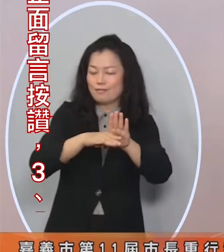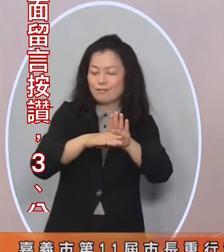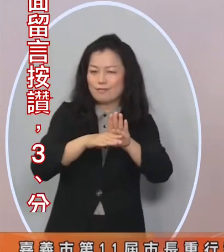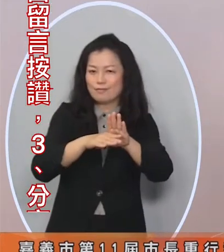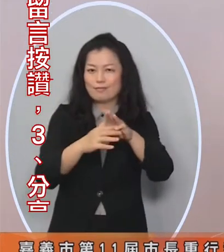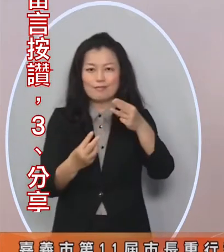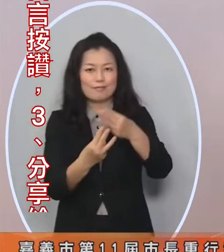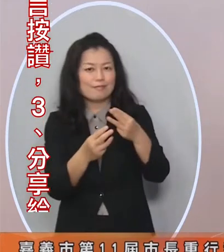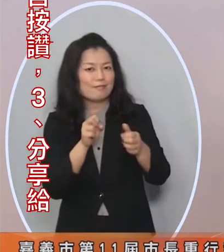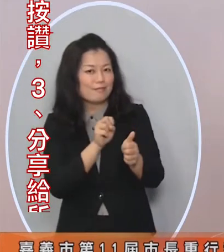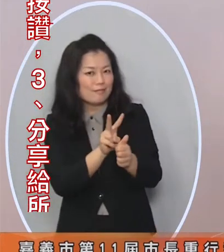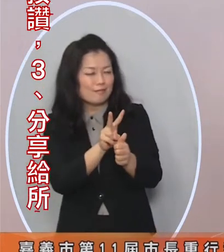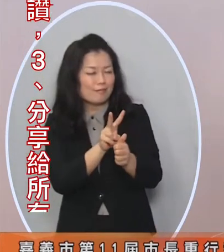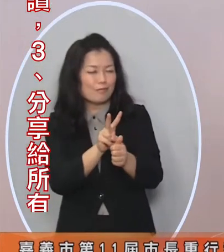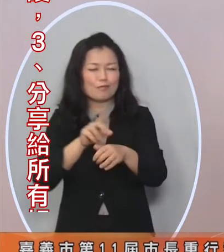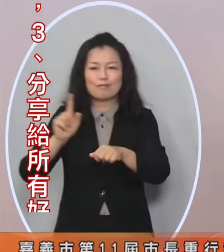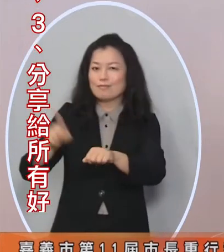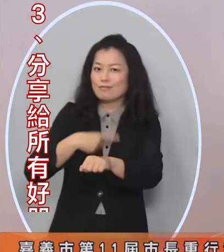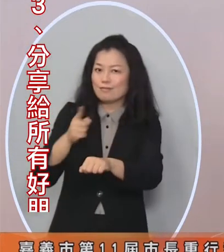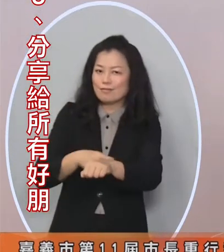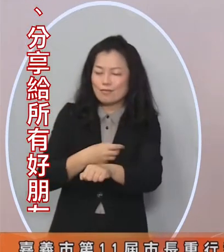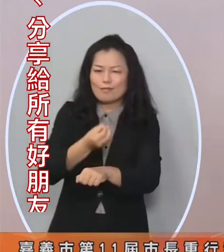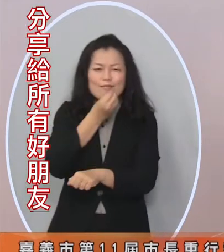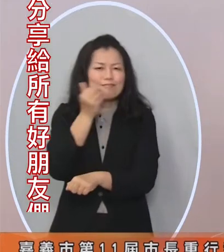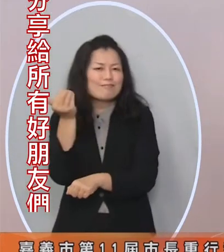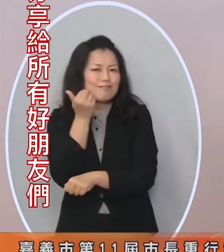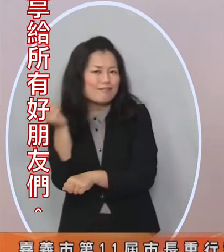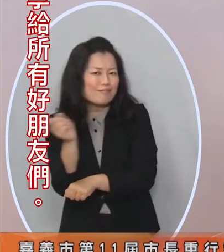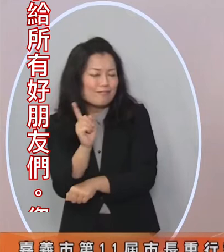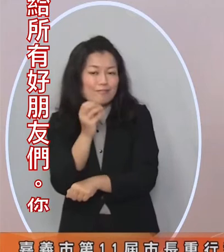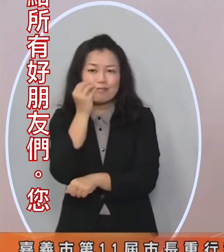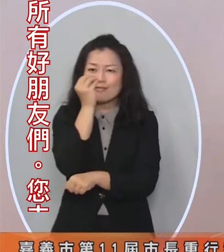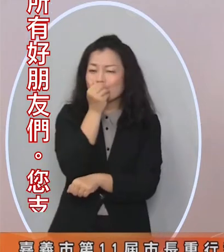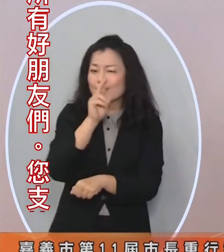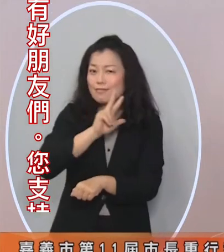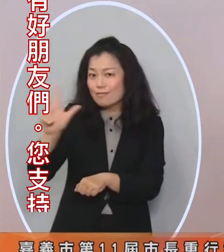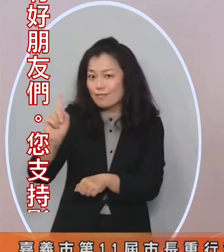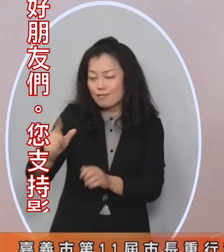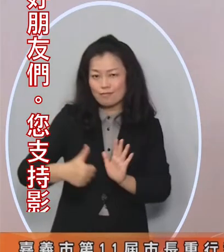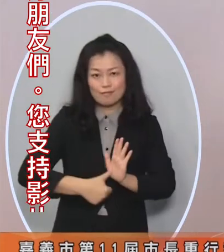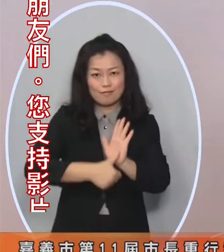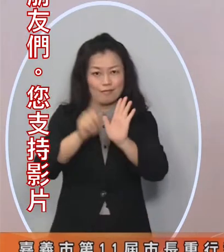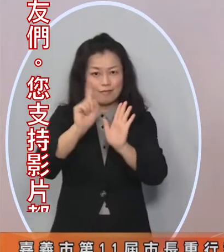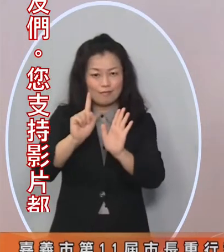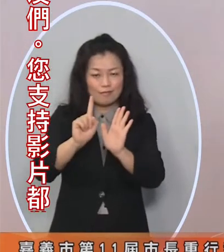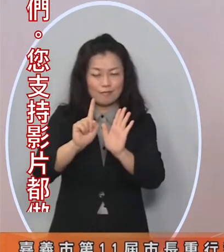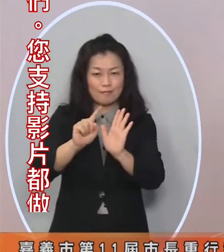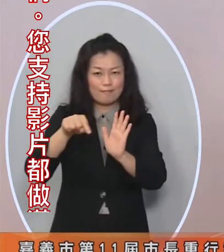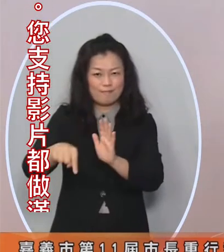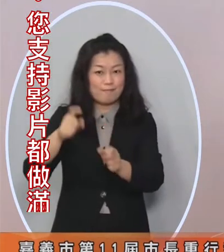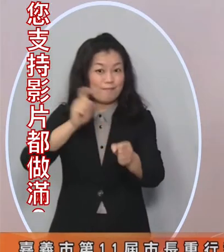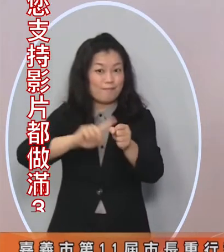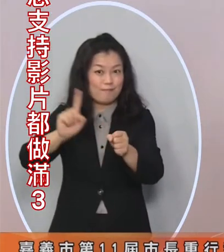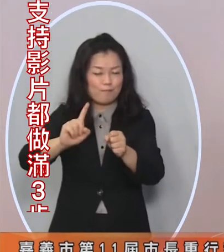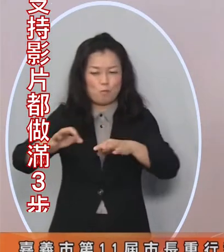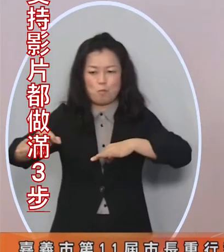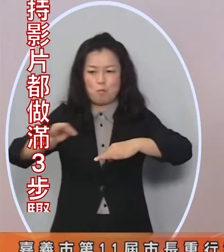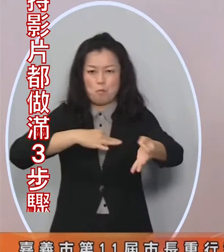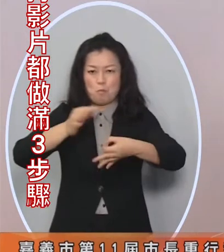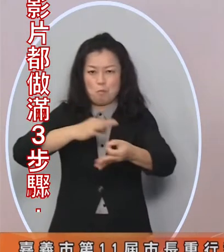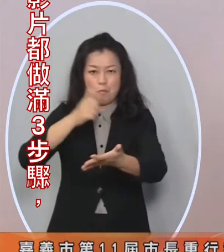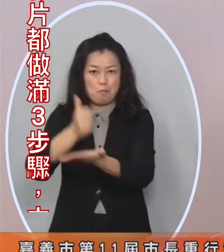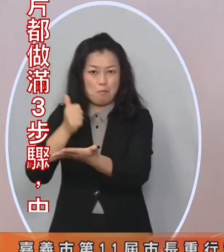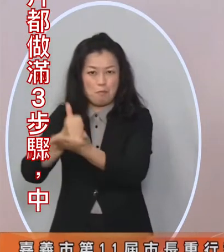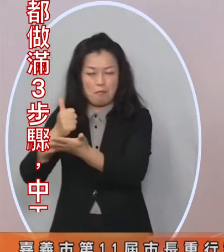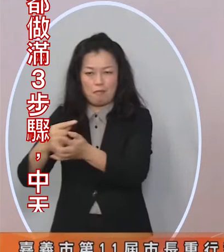情、美食佳肴、特色观光，力求货出去，人进来，嘉义发大财。两